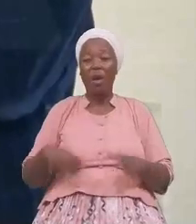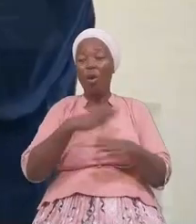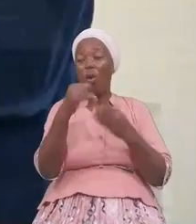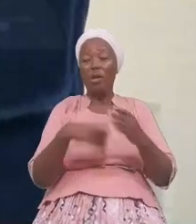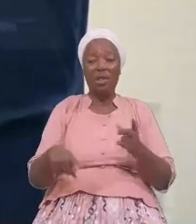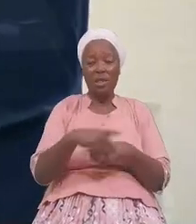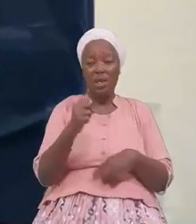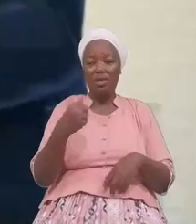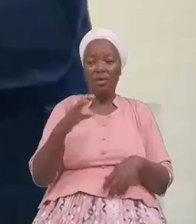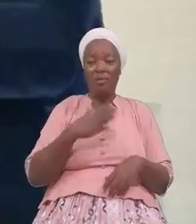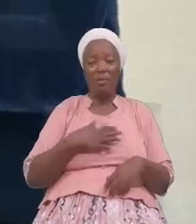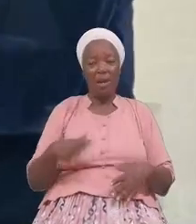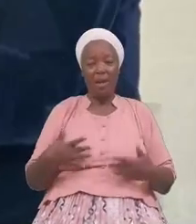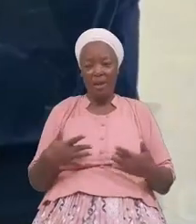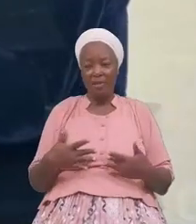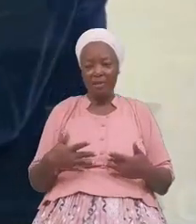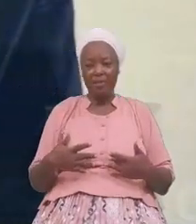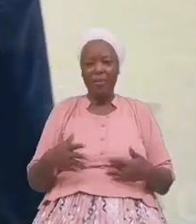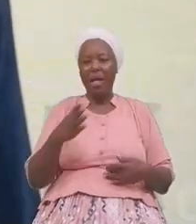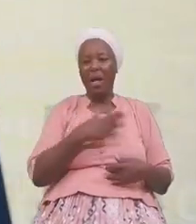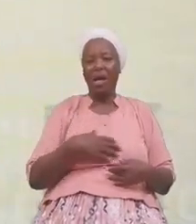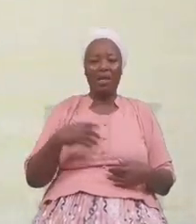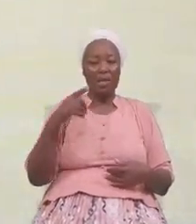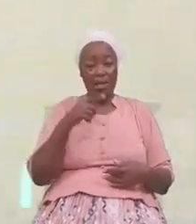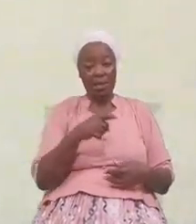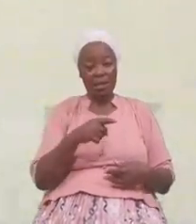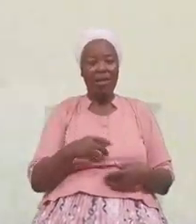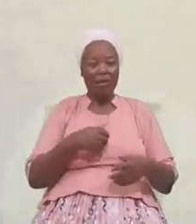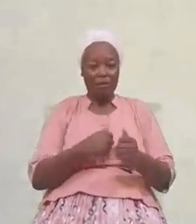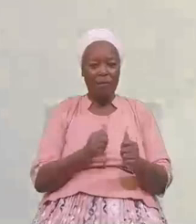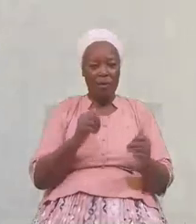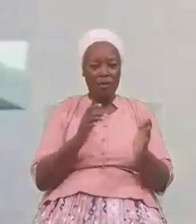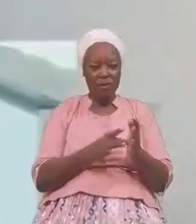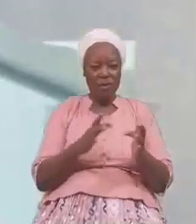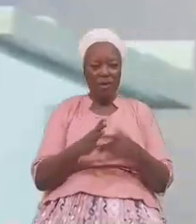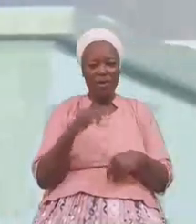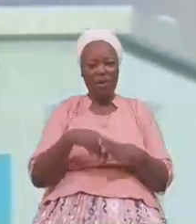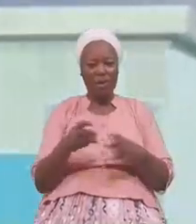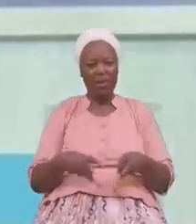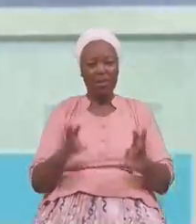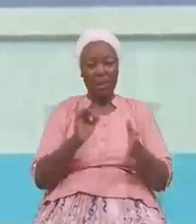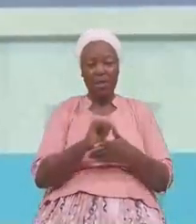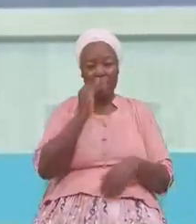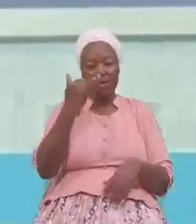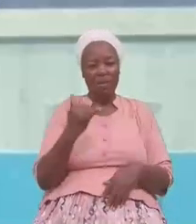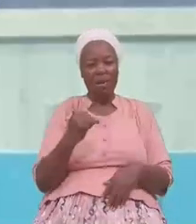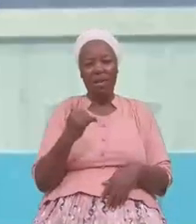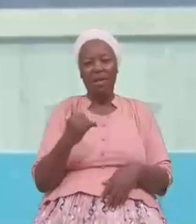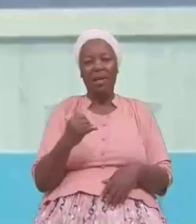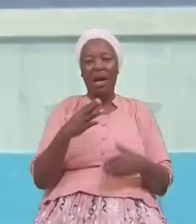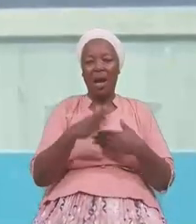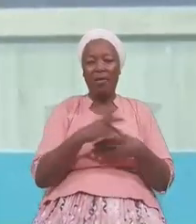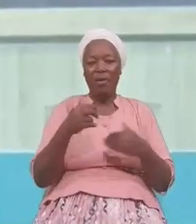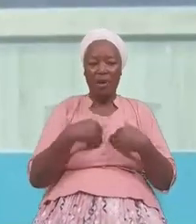vie. Et il suivit Jésus dans le chemin. Voilà pourquoi, après être venu au